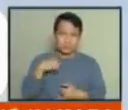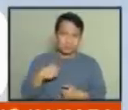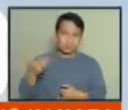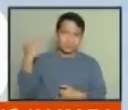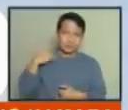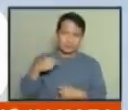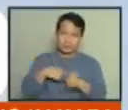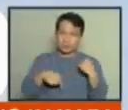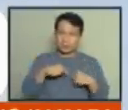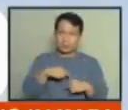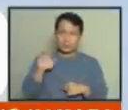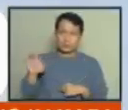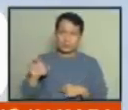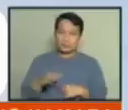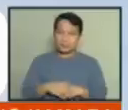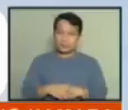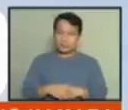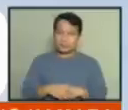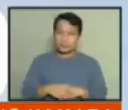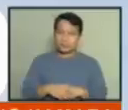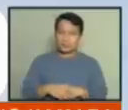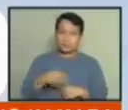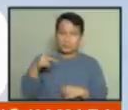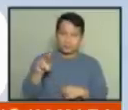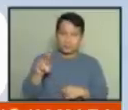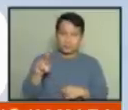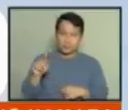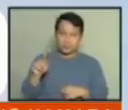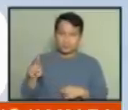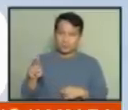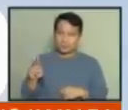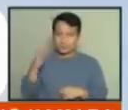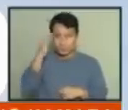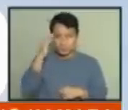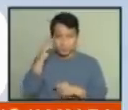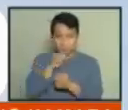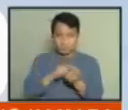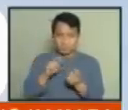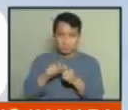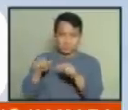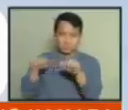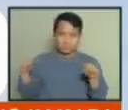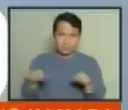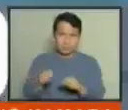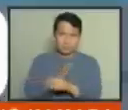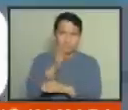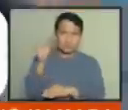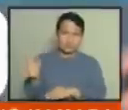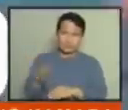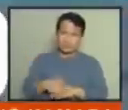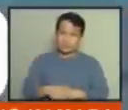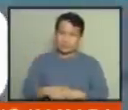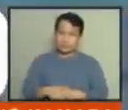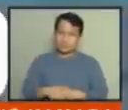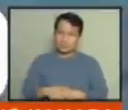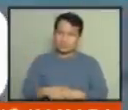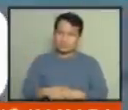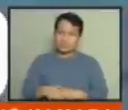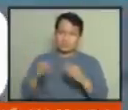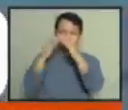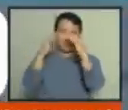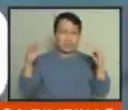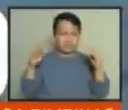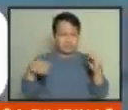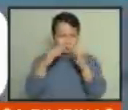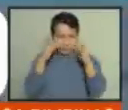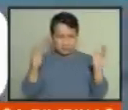last year. Saan ba yung lungga ng... Dito sa Punta Dos po. Alam mo yung exact lugar? Oh, kasi po napinuntahan. Ano yung bahay? Ano yun? Bahay yun,